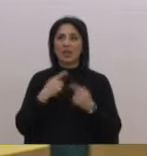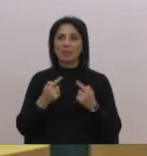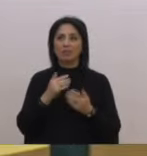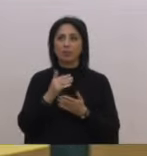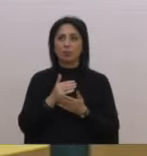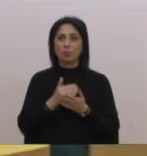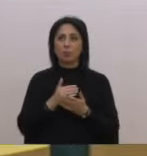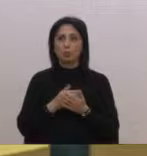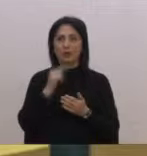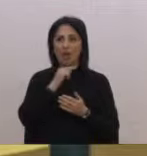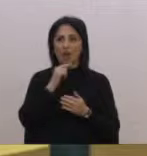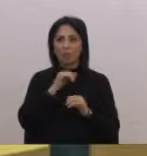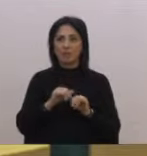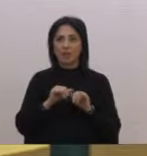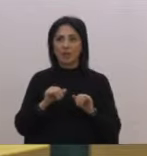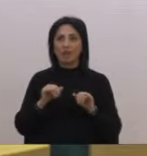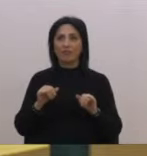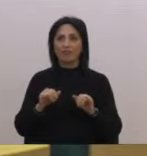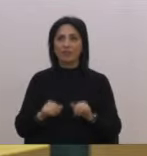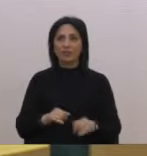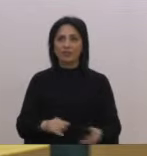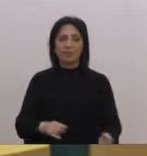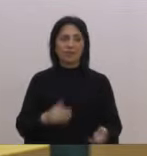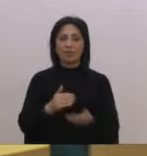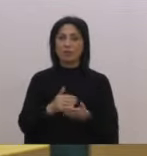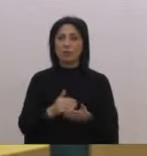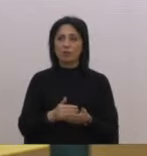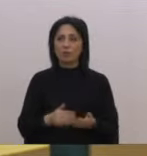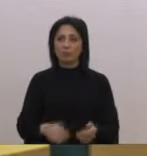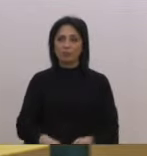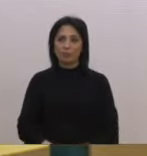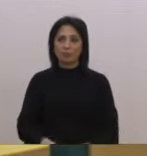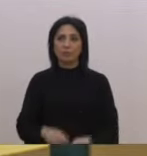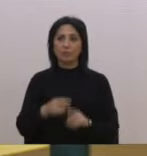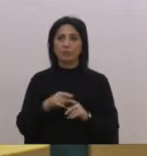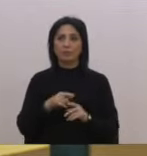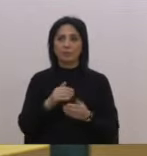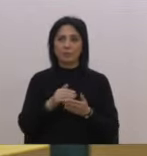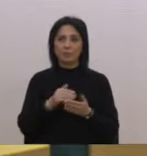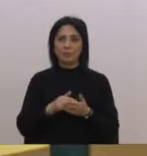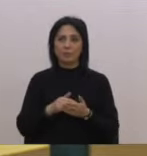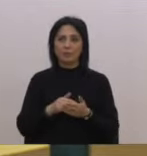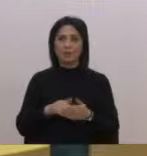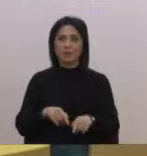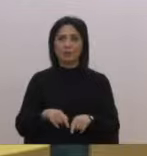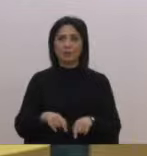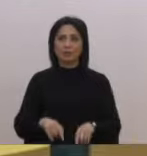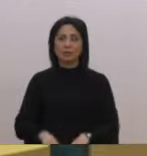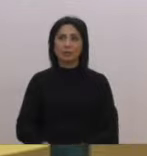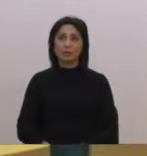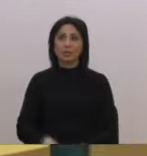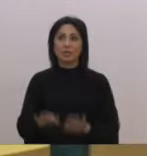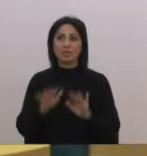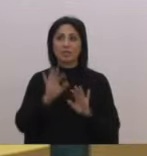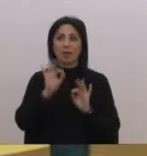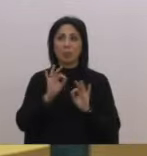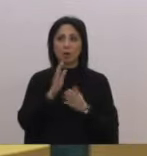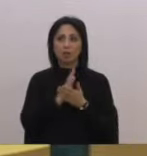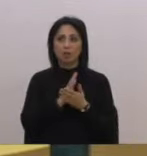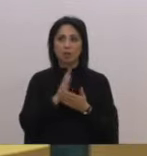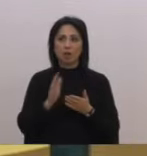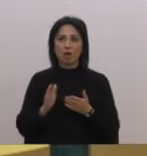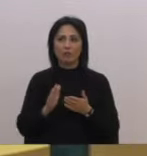structura, economic izgan tarebis, speroș. Magram, čuendro, srat, banke vse zgudevi da ucesta, dac rebuli, sa procedo, ca nako tebit,